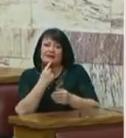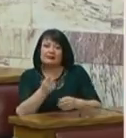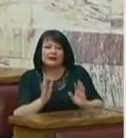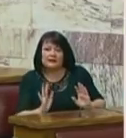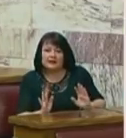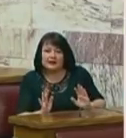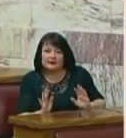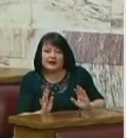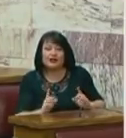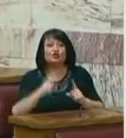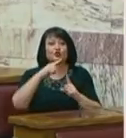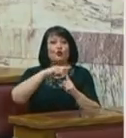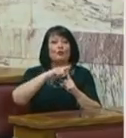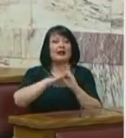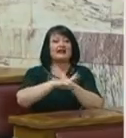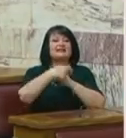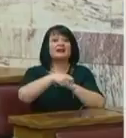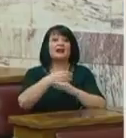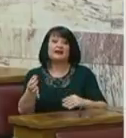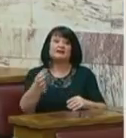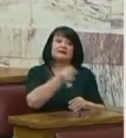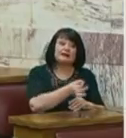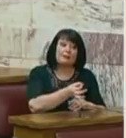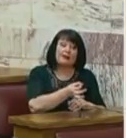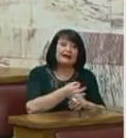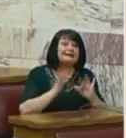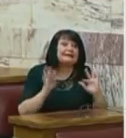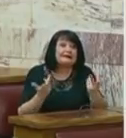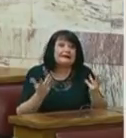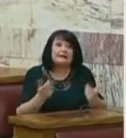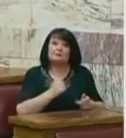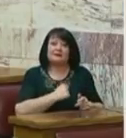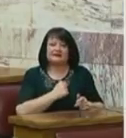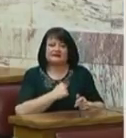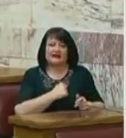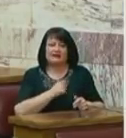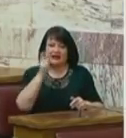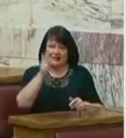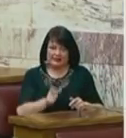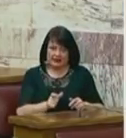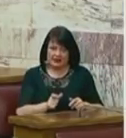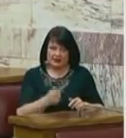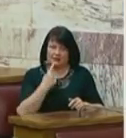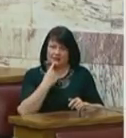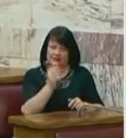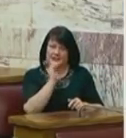του Λουπάκη να του πει την άποψή της γιατί ζήτησε η ίδια, όχι από αυτόν, αλλά από τον υφιστάμενό της εισαγγελέα